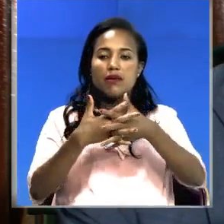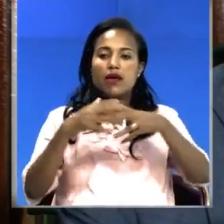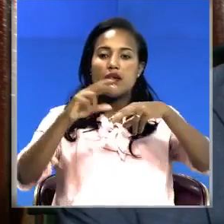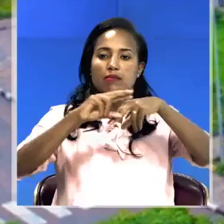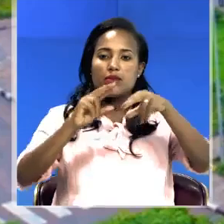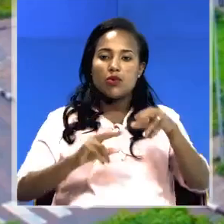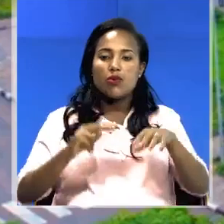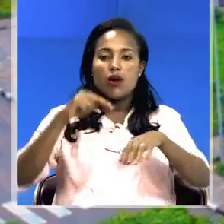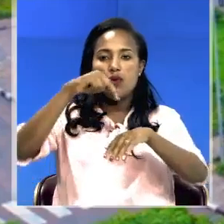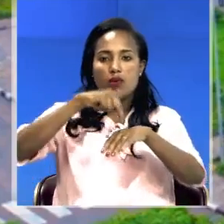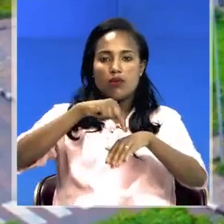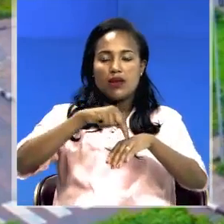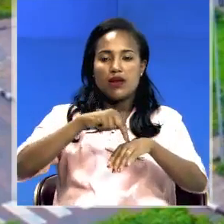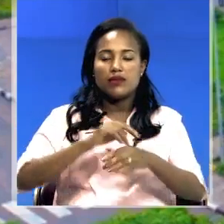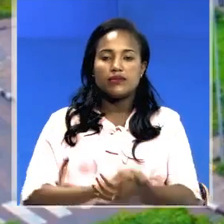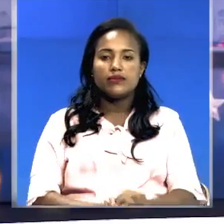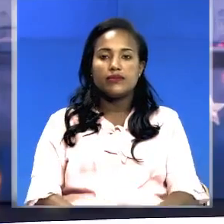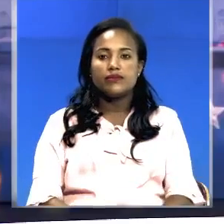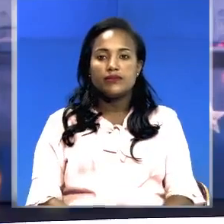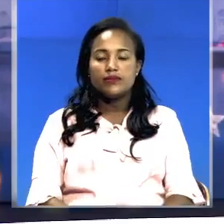አቋቁመናል።